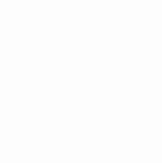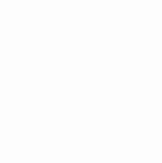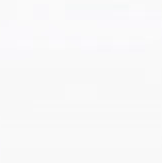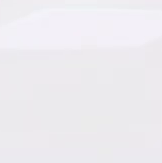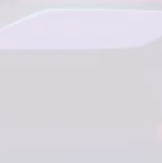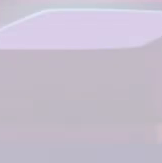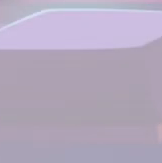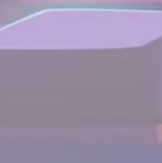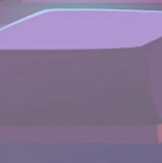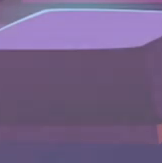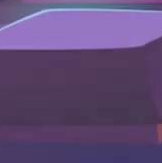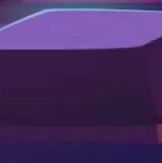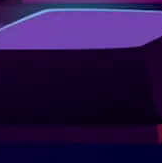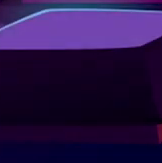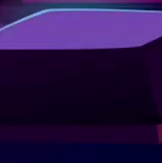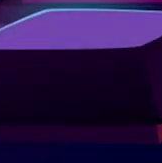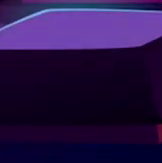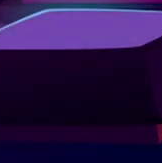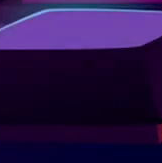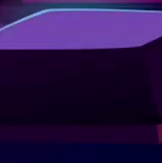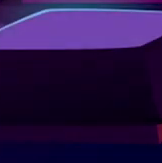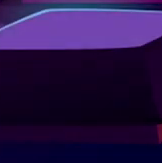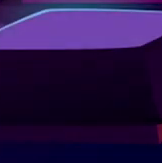Kiwi KPM.